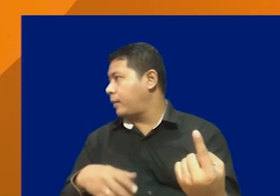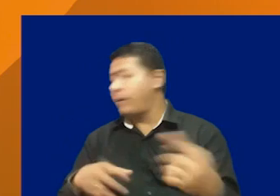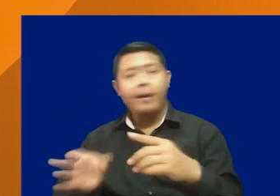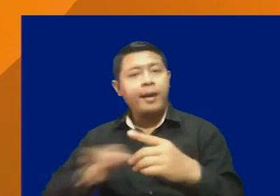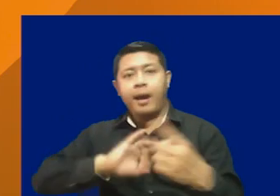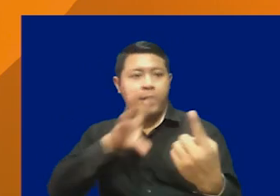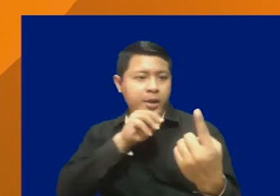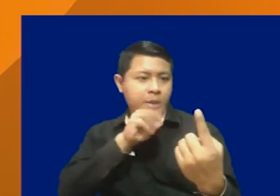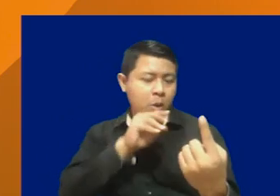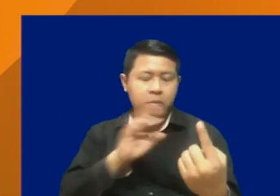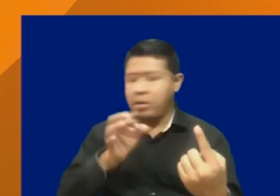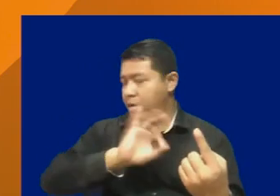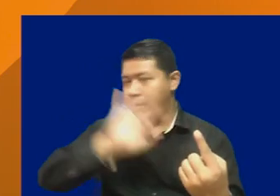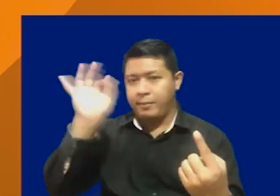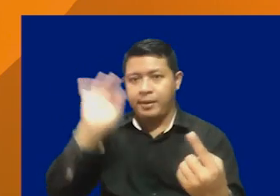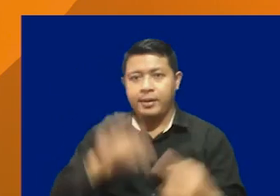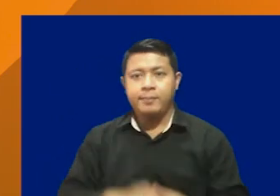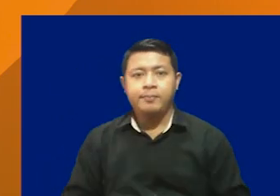dicuekin ya.